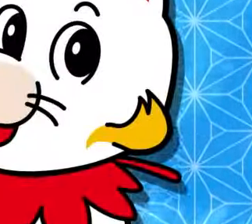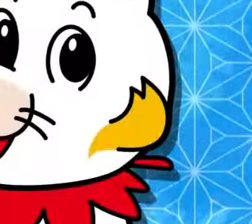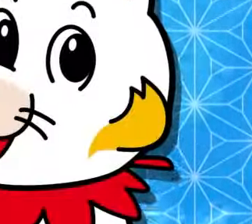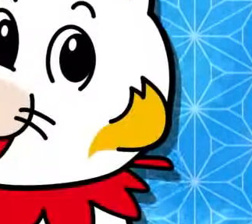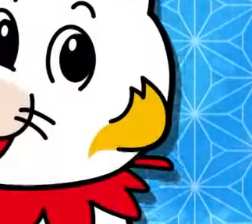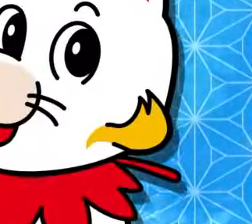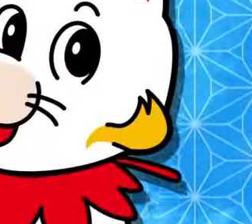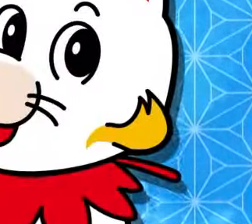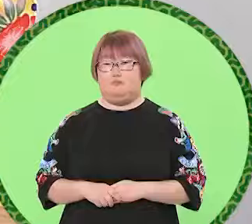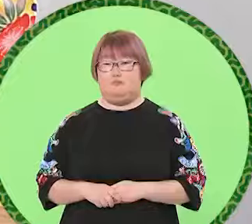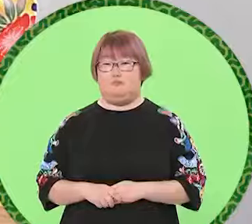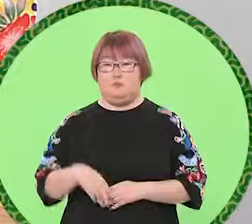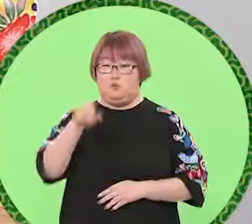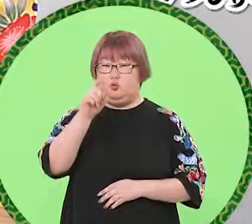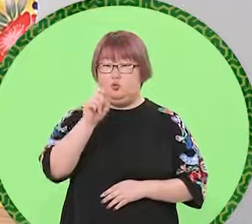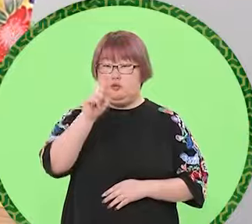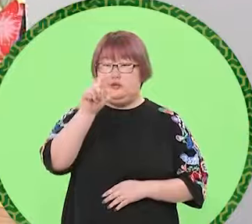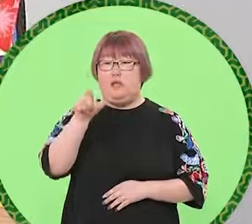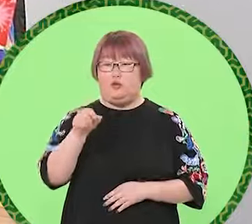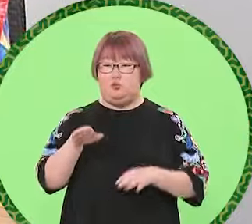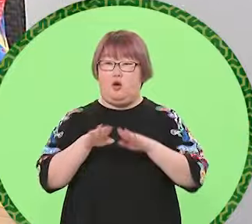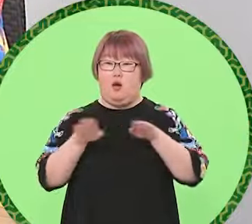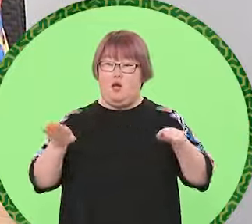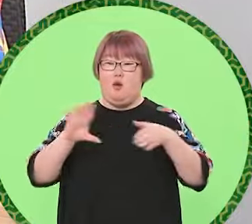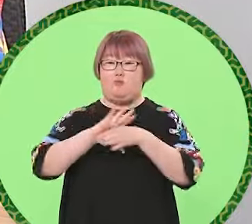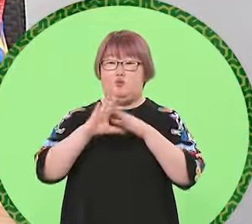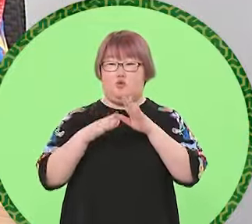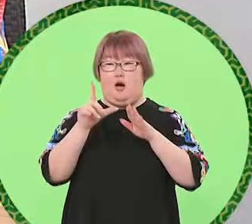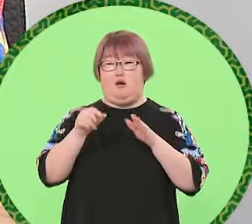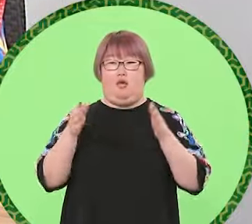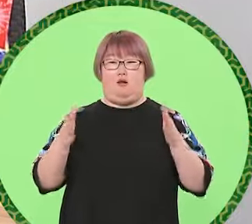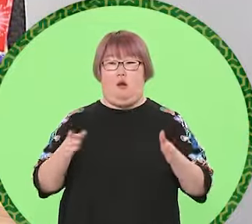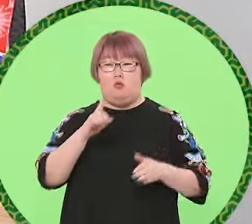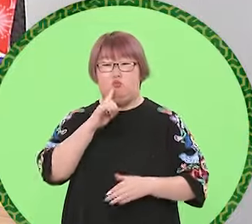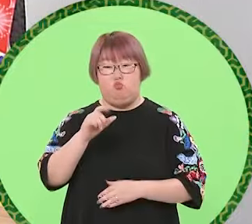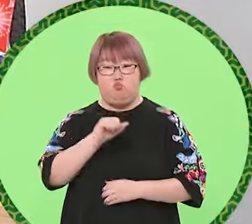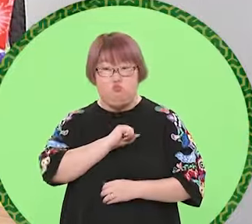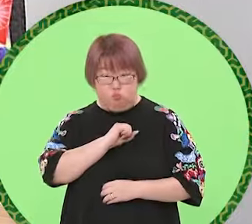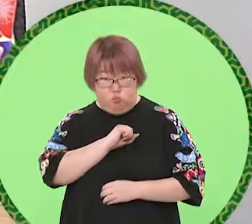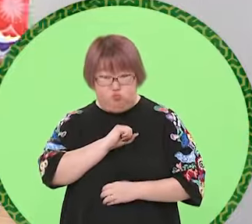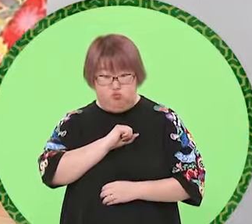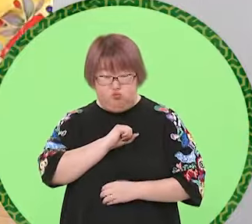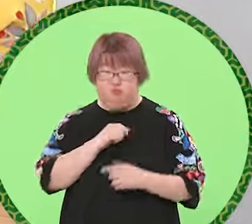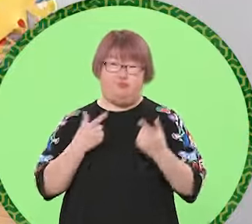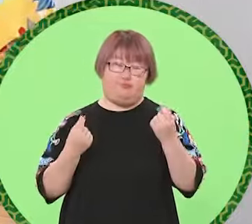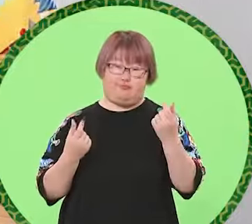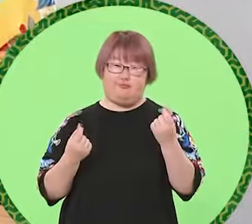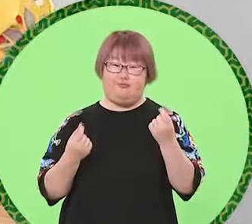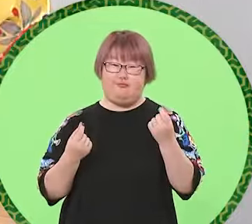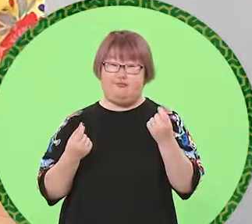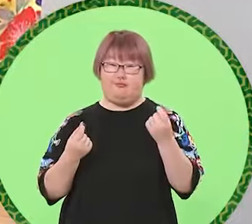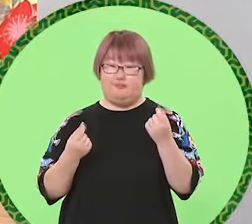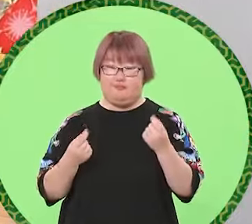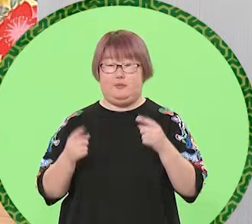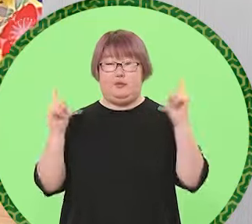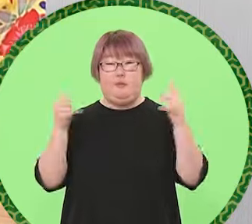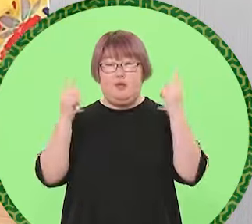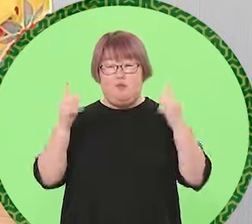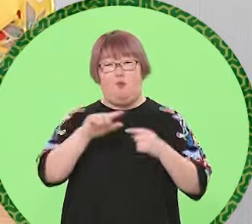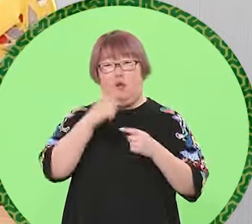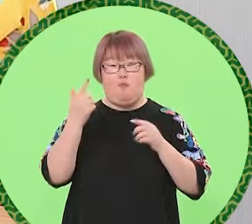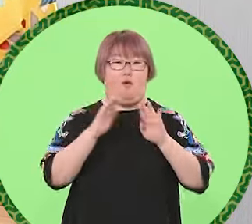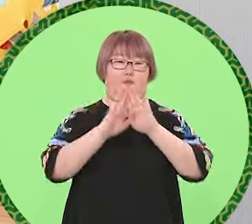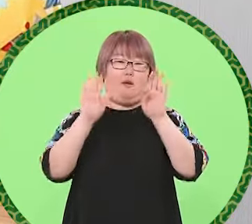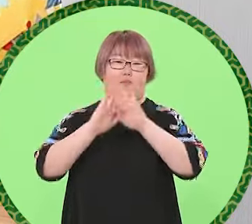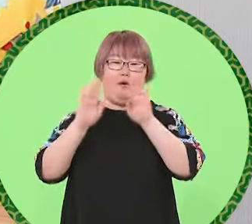一新。11月は平和文化月間なのを知っておるか。 もちろんです。イベントなども